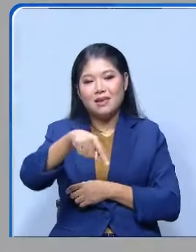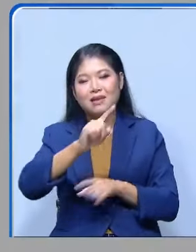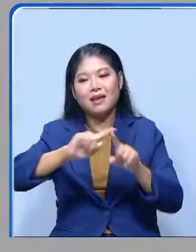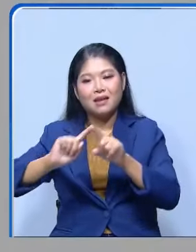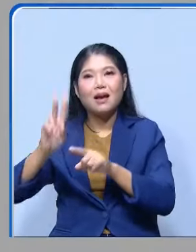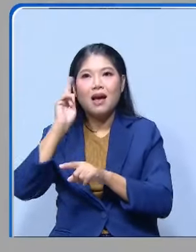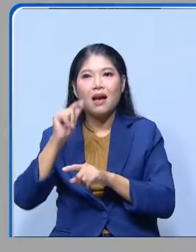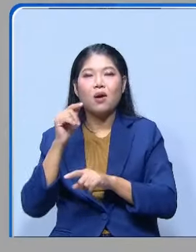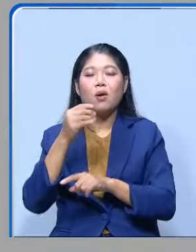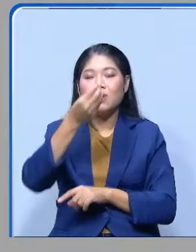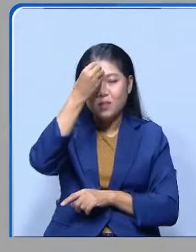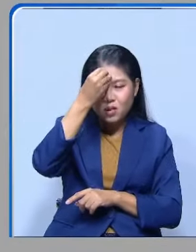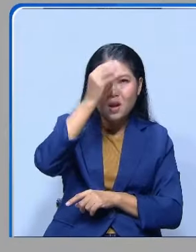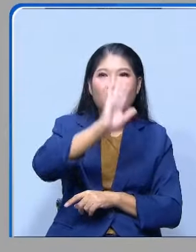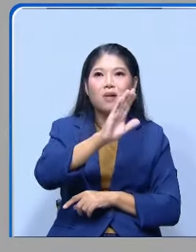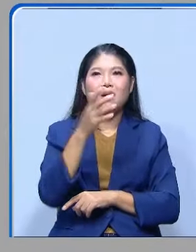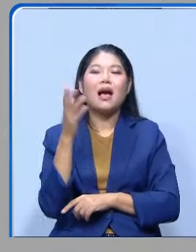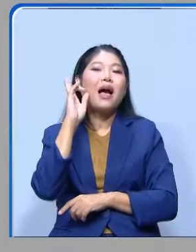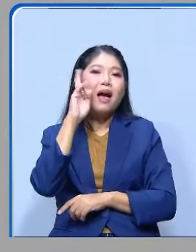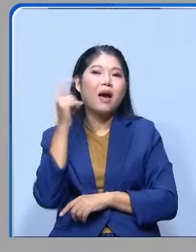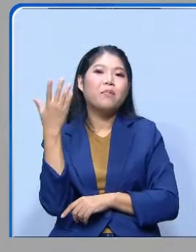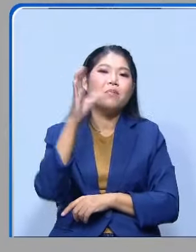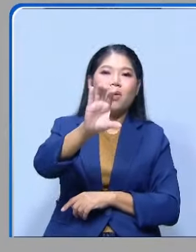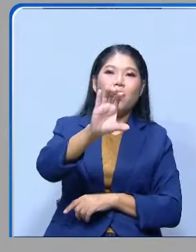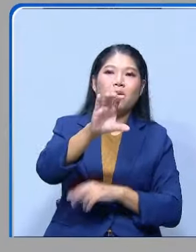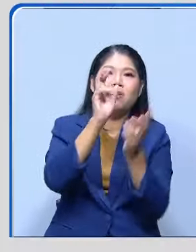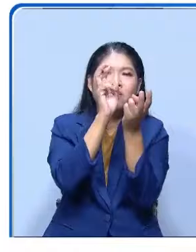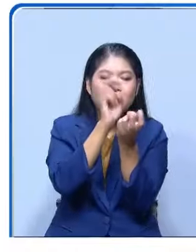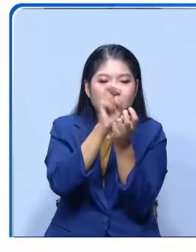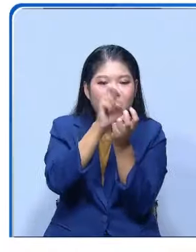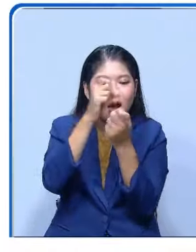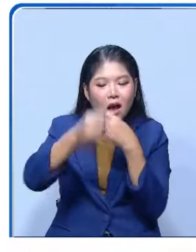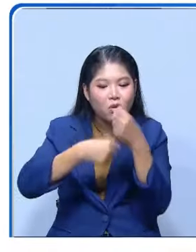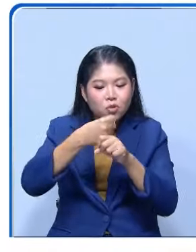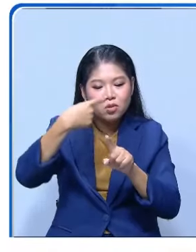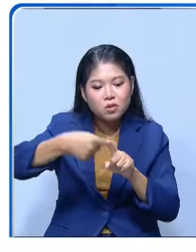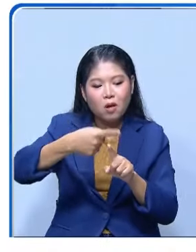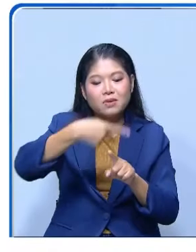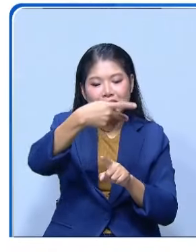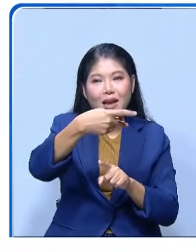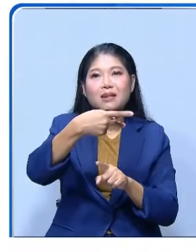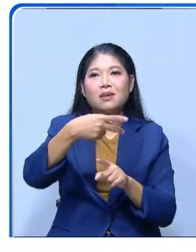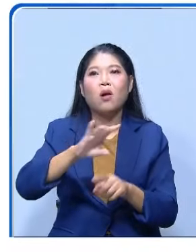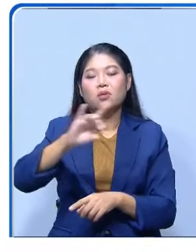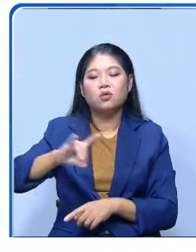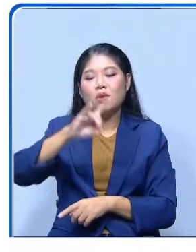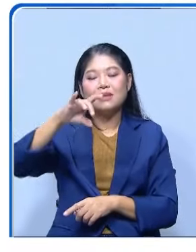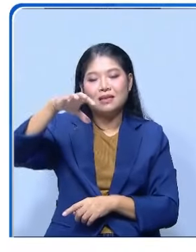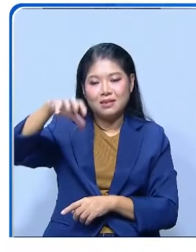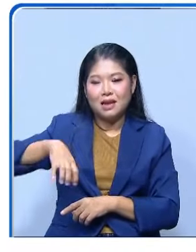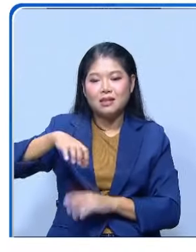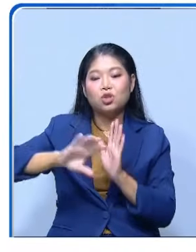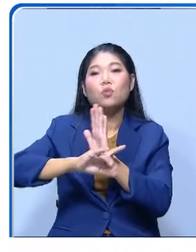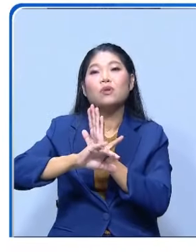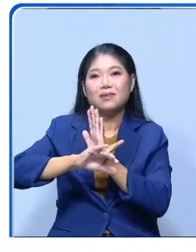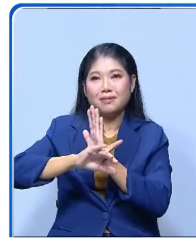เจ้าหมูเด้งลูกฮิปโปโปเตมัสแคระค่ะอายุ2เดือนแห่งสวนสัตว์เปิดเขาเขียวจังหวัดชลบุรีที่กลายเป็นไวรัลในโ